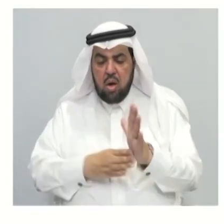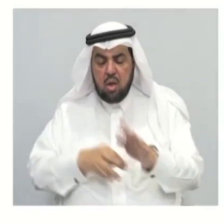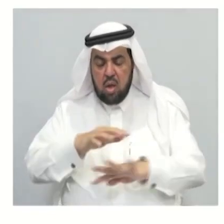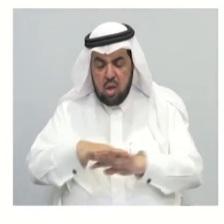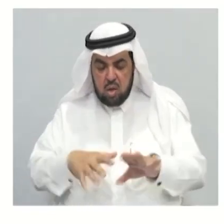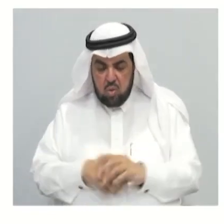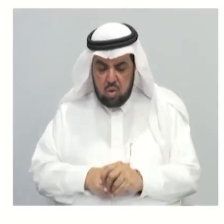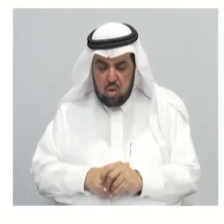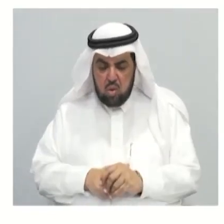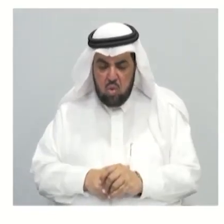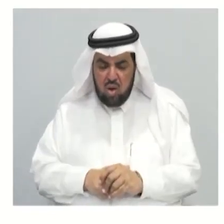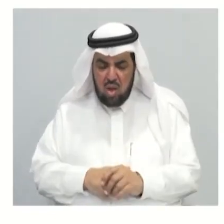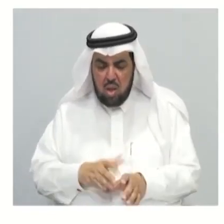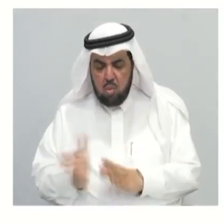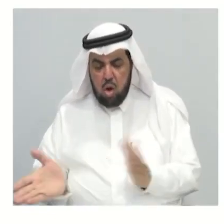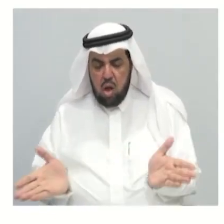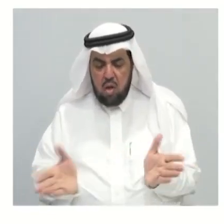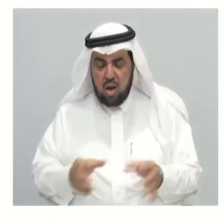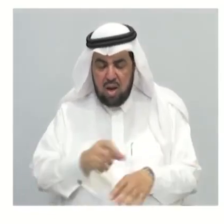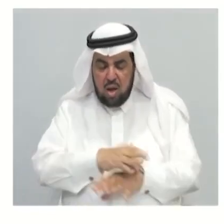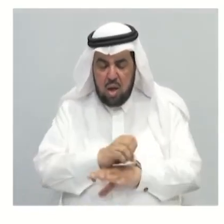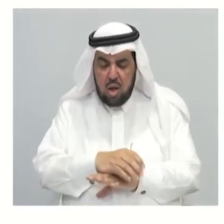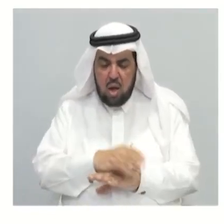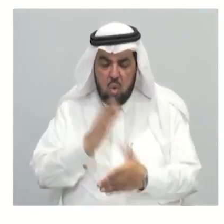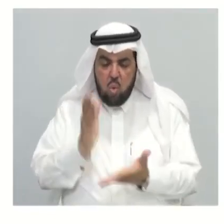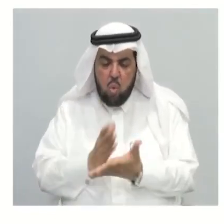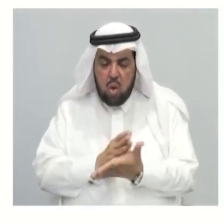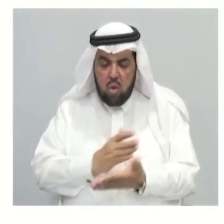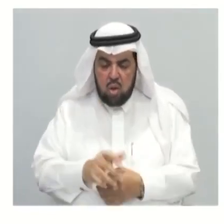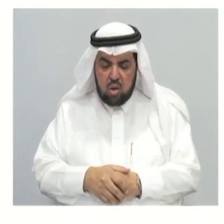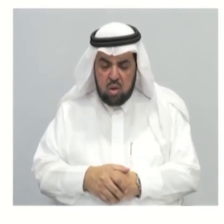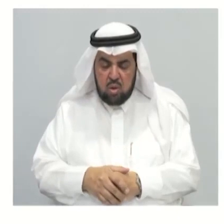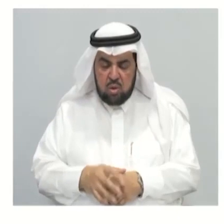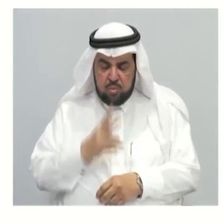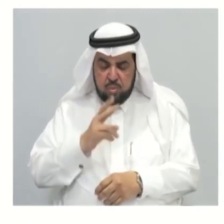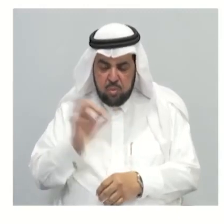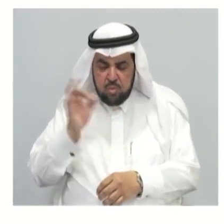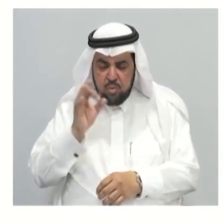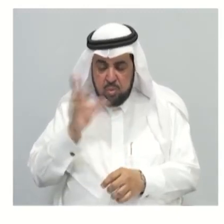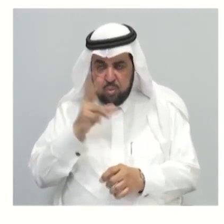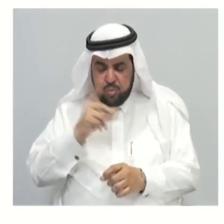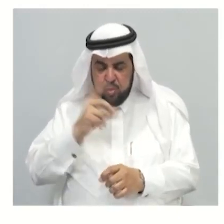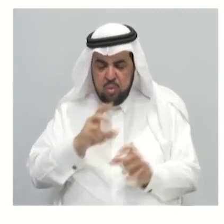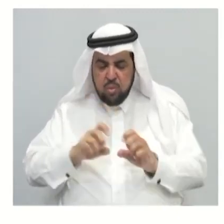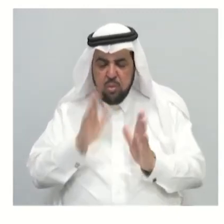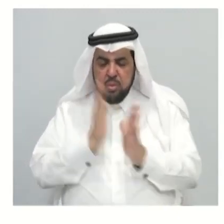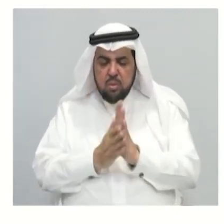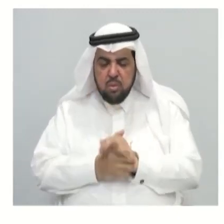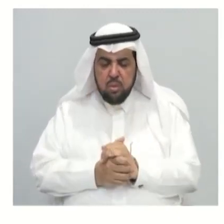نص الجدول محاذاه العناصر وتوزيعها واخيرا معاينه